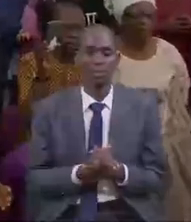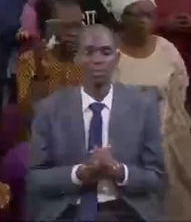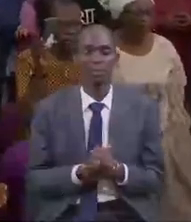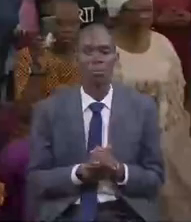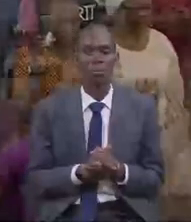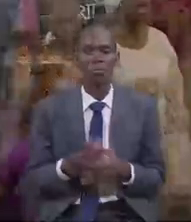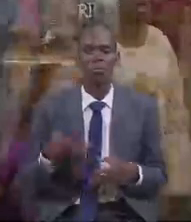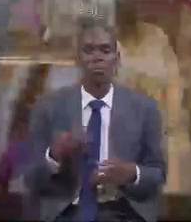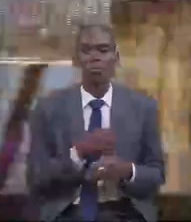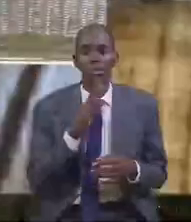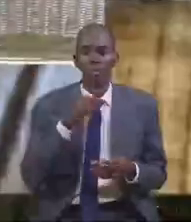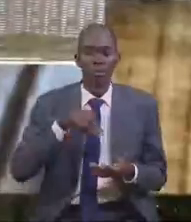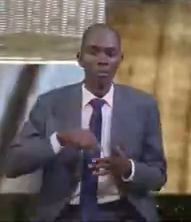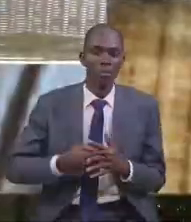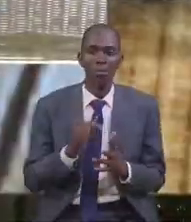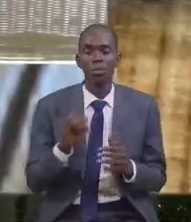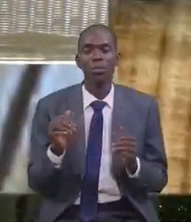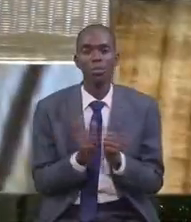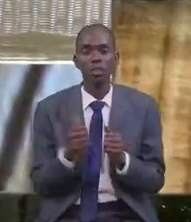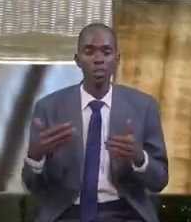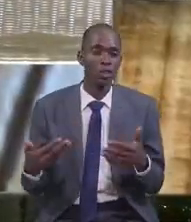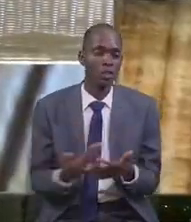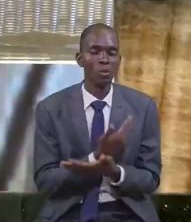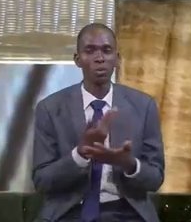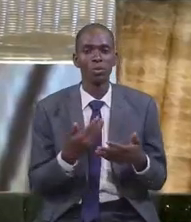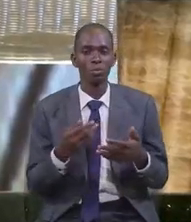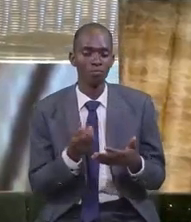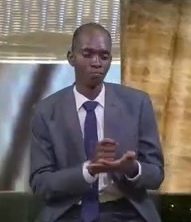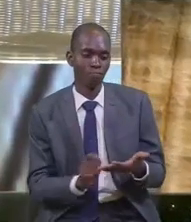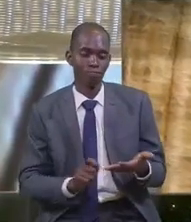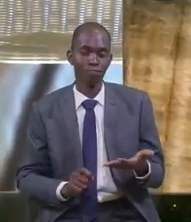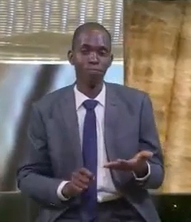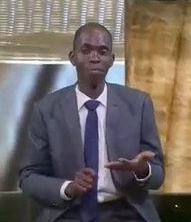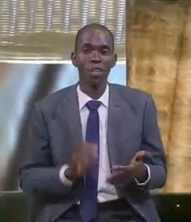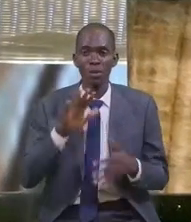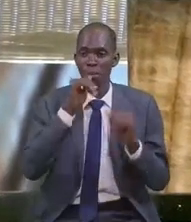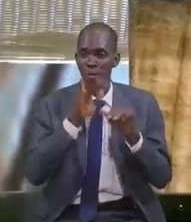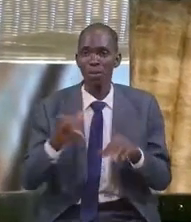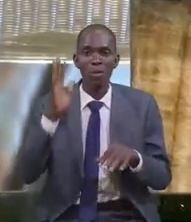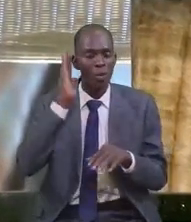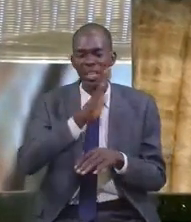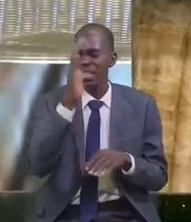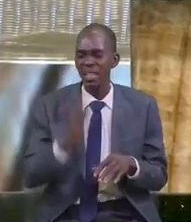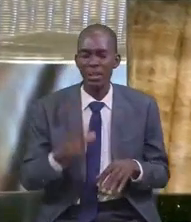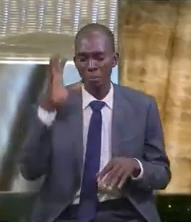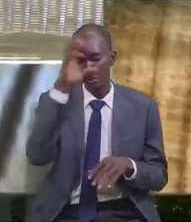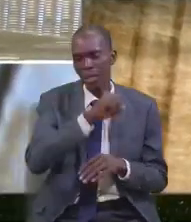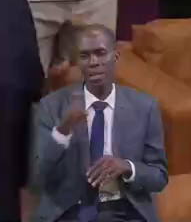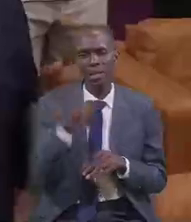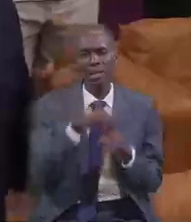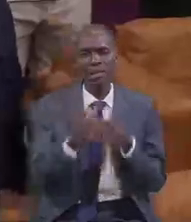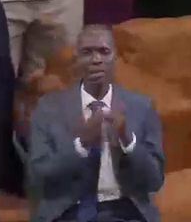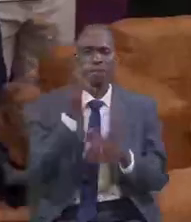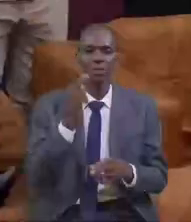Nous commençons une nouvelle vie. Vos bénédictions ne vont pas vous rater,